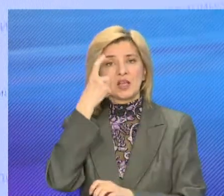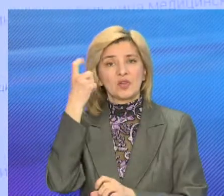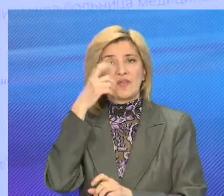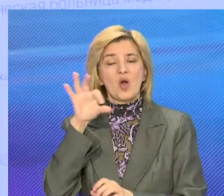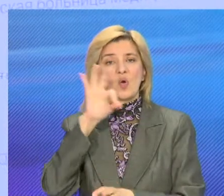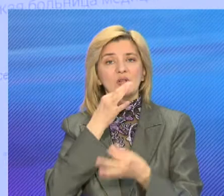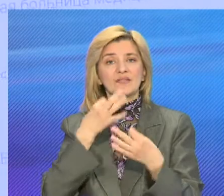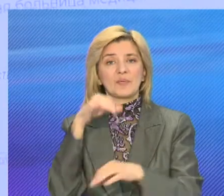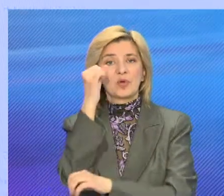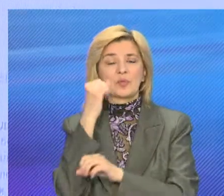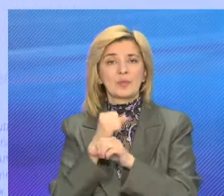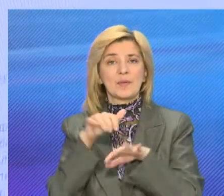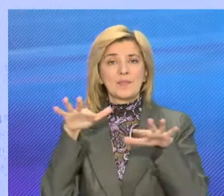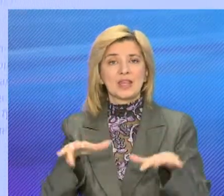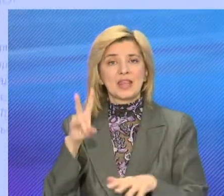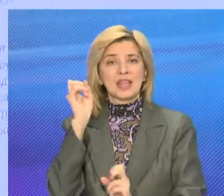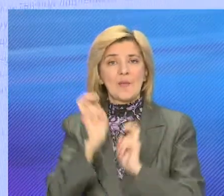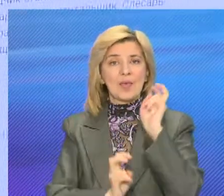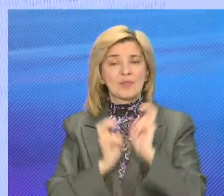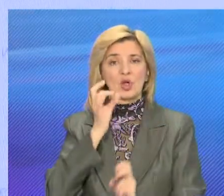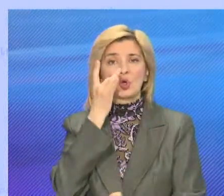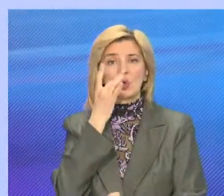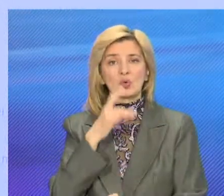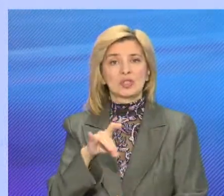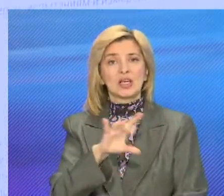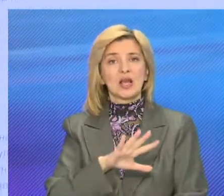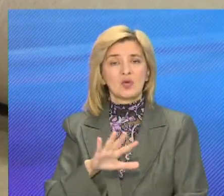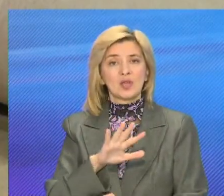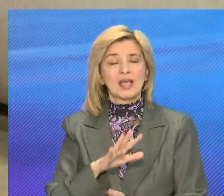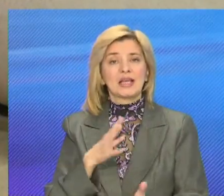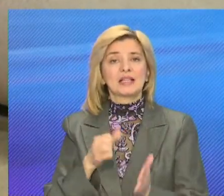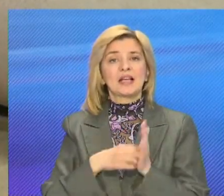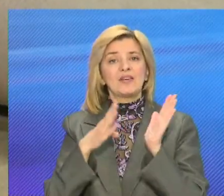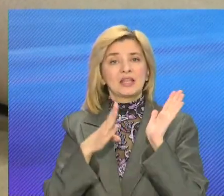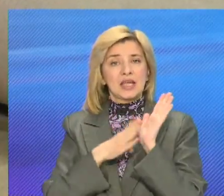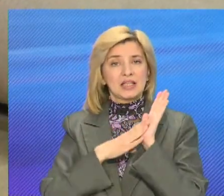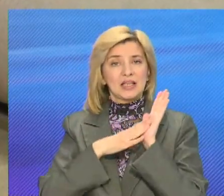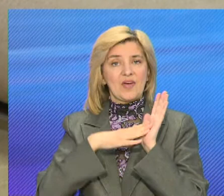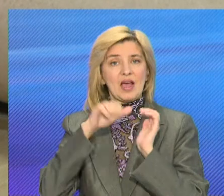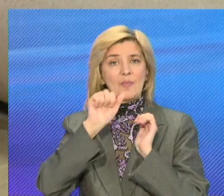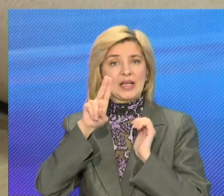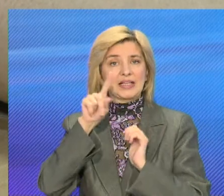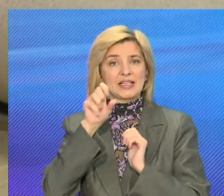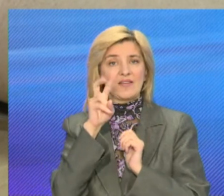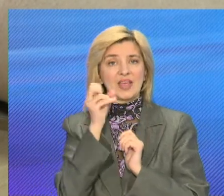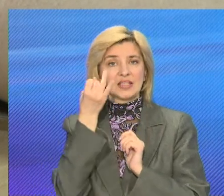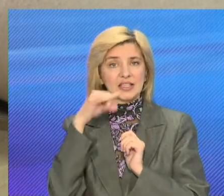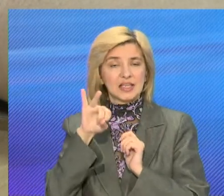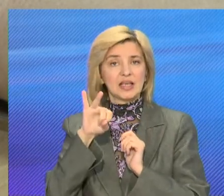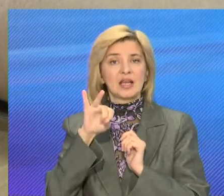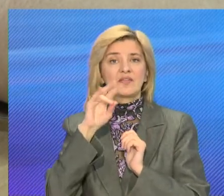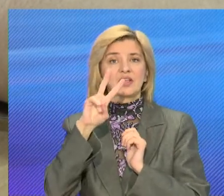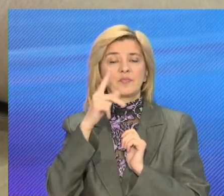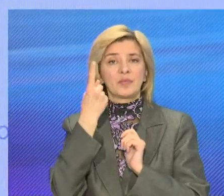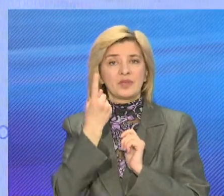аб свабодных працоўных месцах на прадпрыемствах Гродзенскага раёна. 19 красавіка з Эльвінскага 21